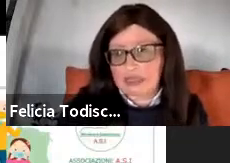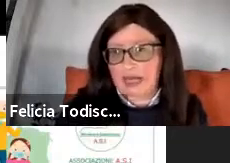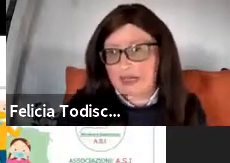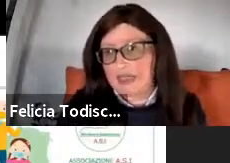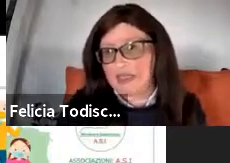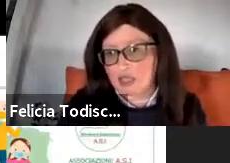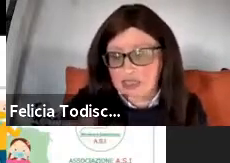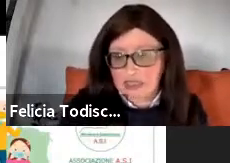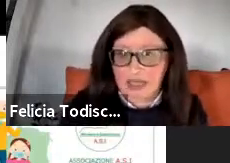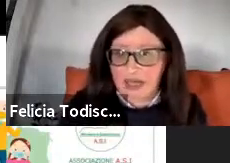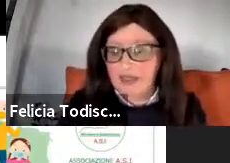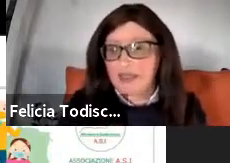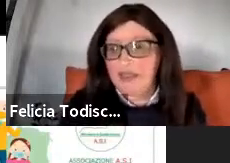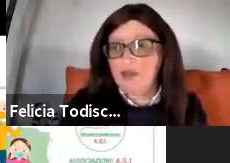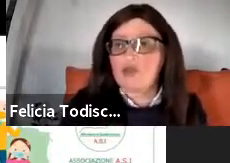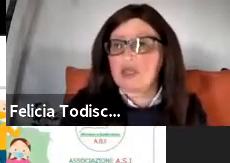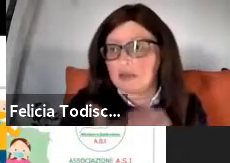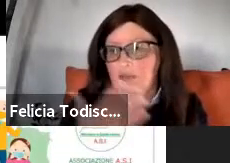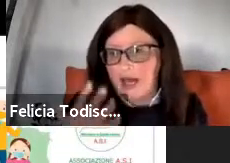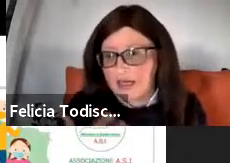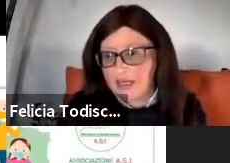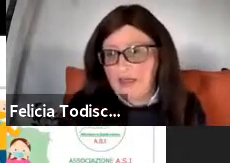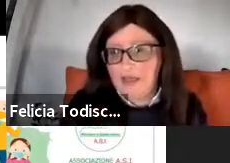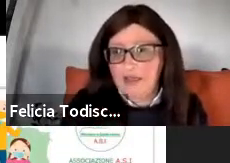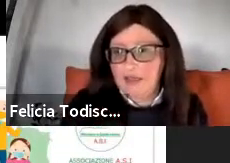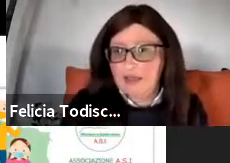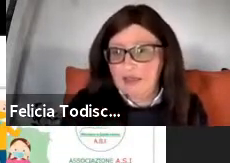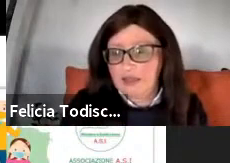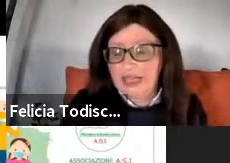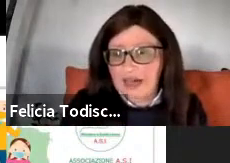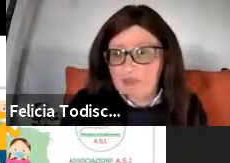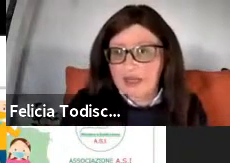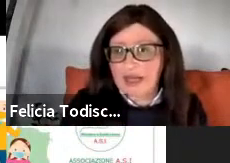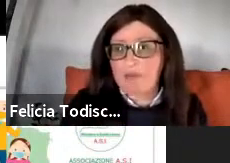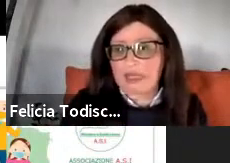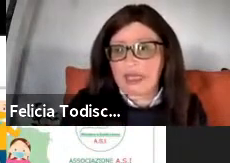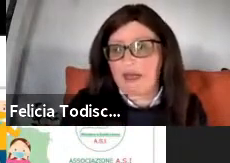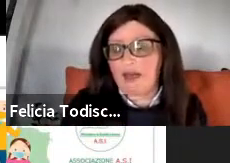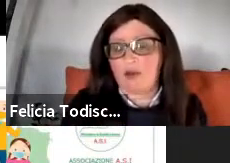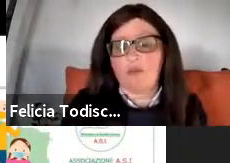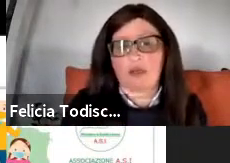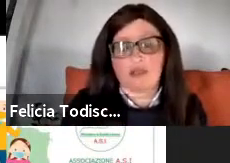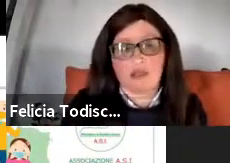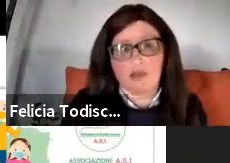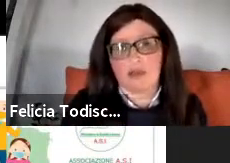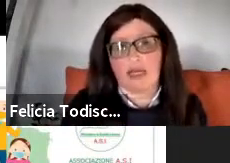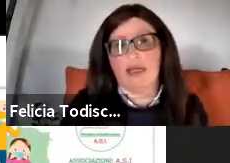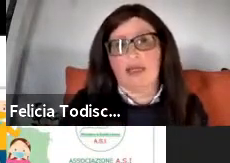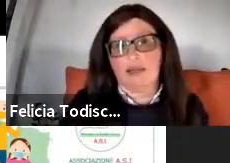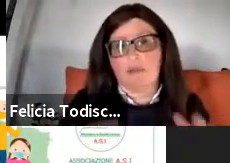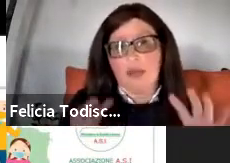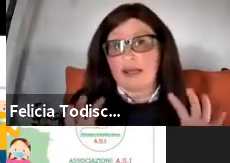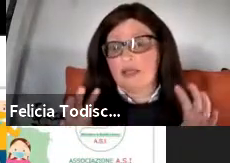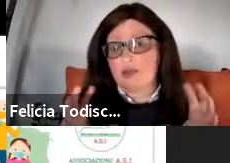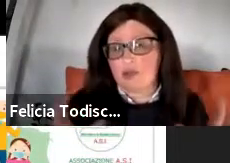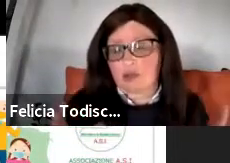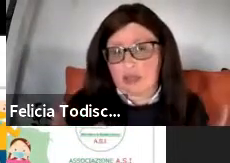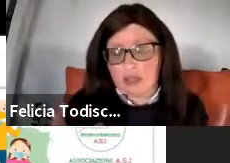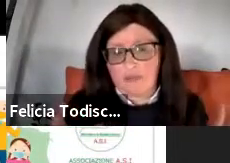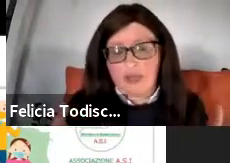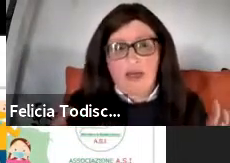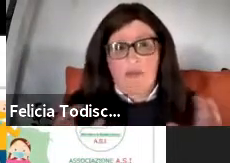ad evidenziare la necessità di non schermare le labbra, perché la comprensione per